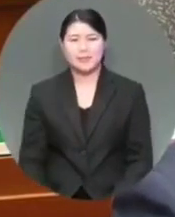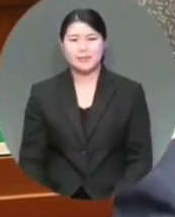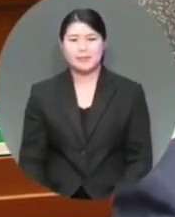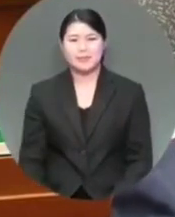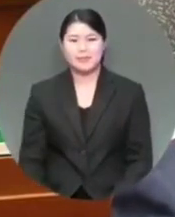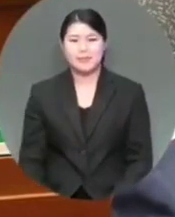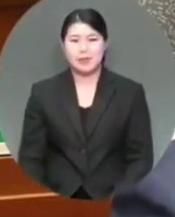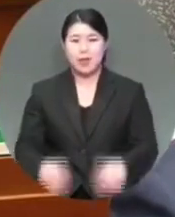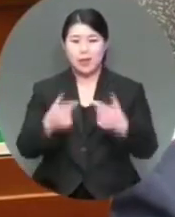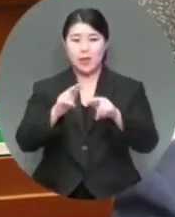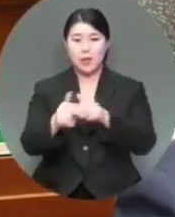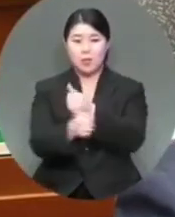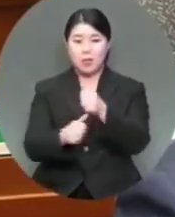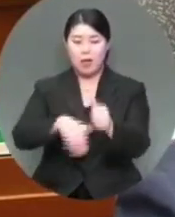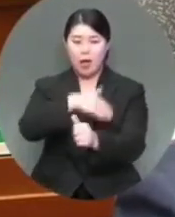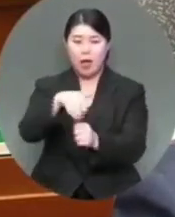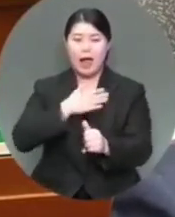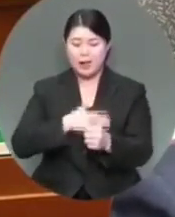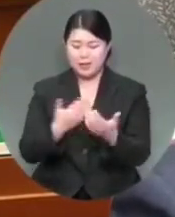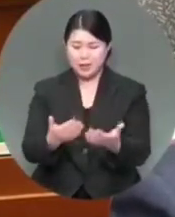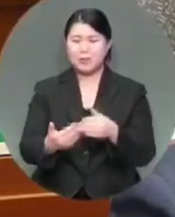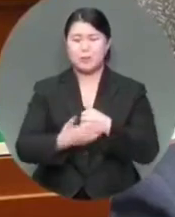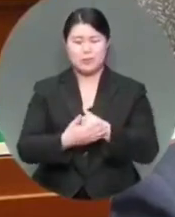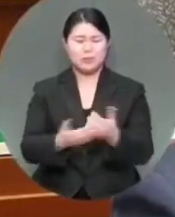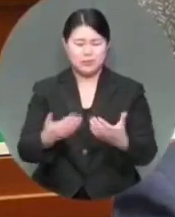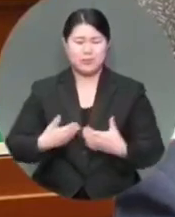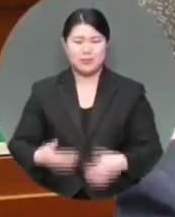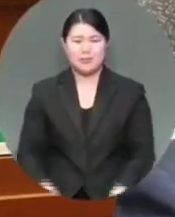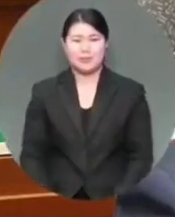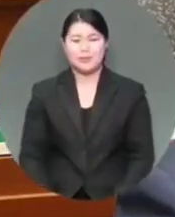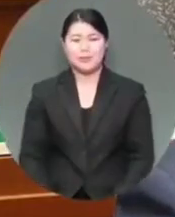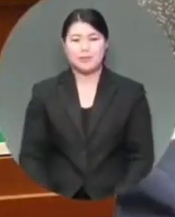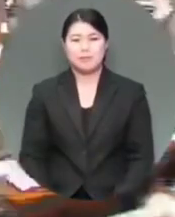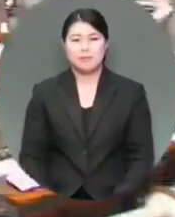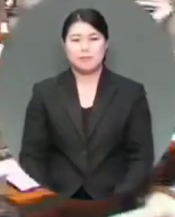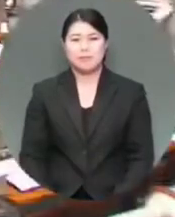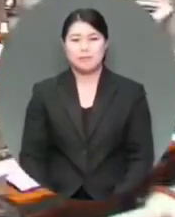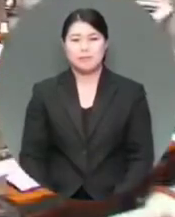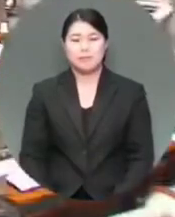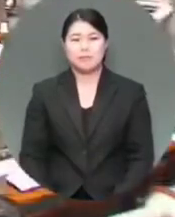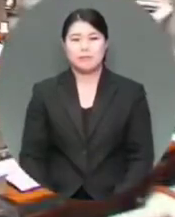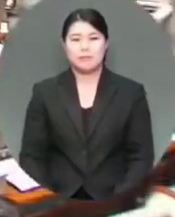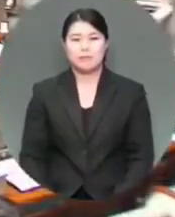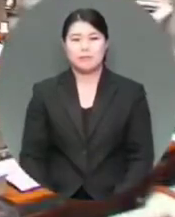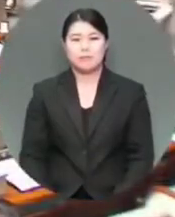예, 상임위 사정 말씀드릴 테니까 도와주십시오. 예. 예, 박재.